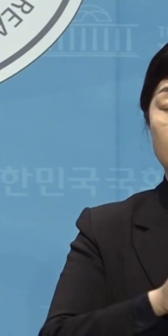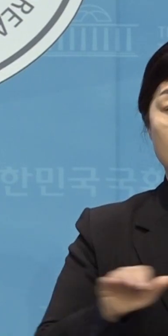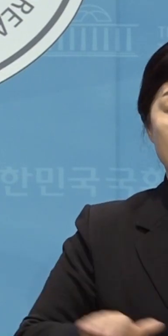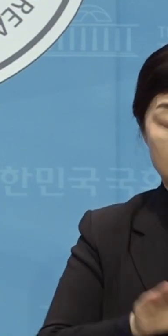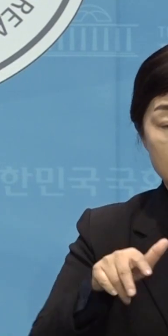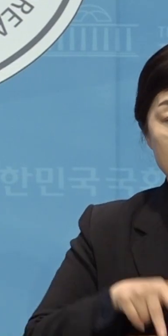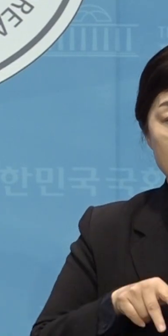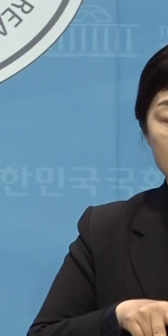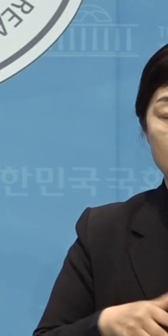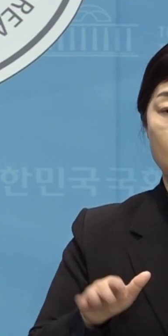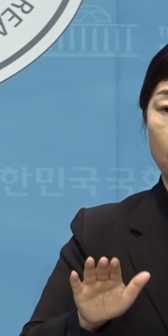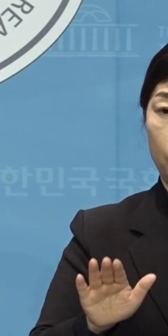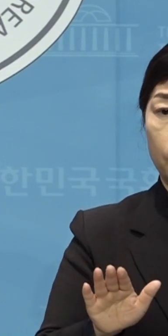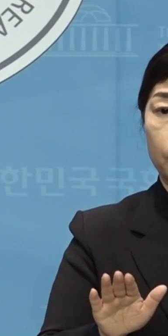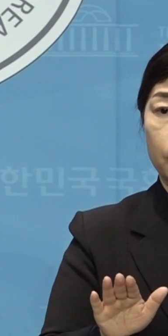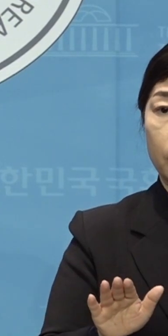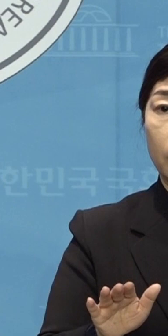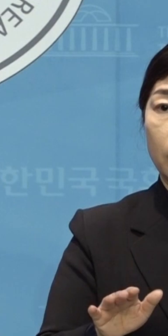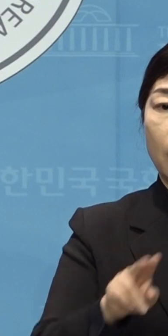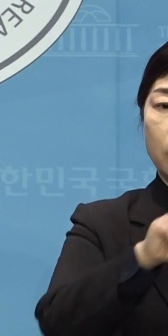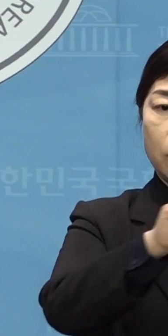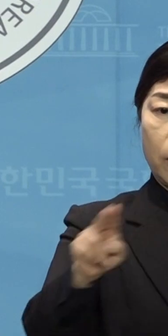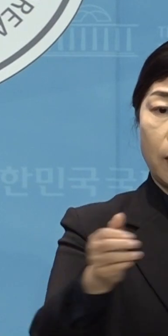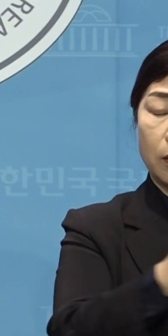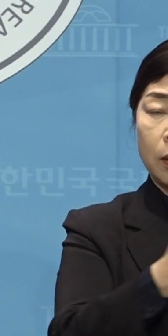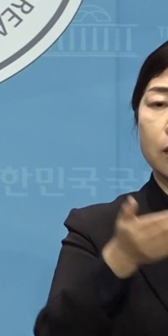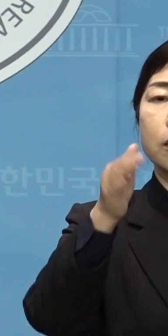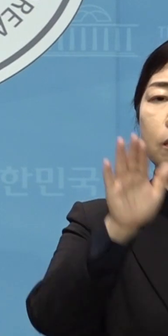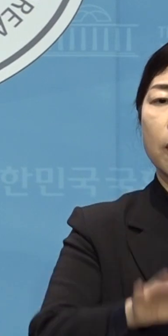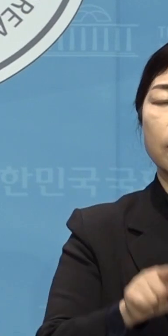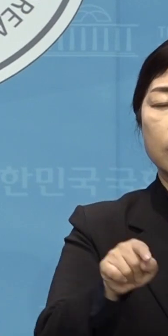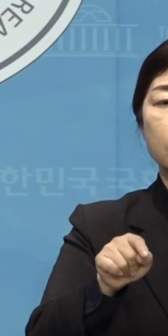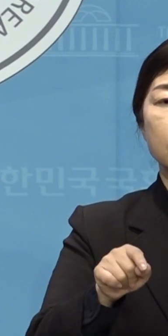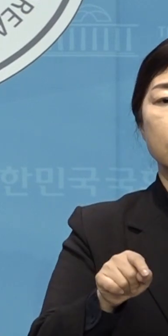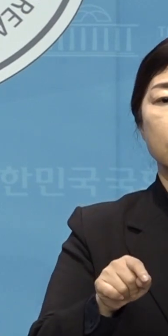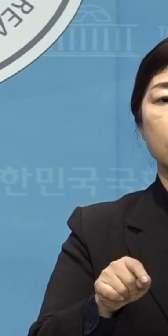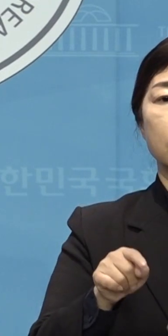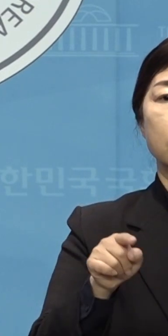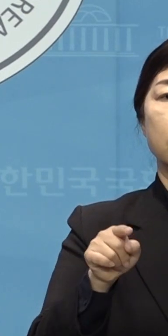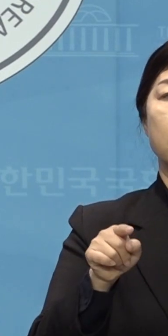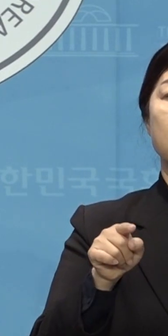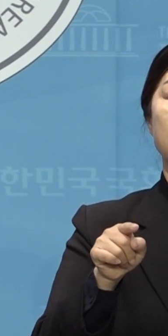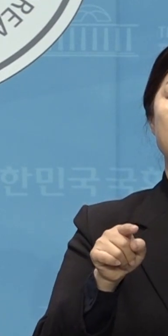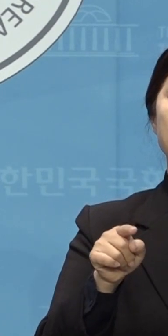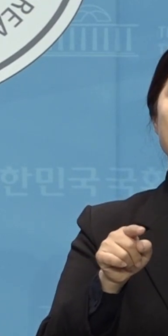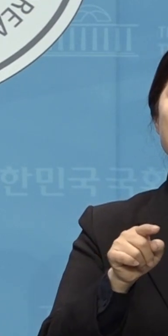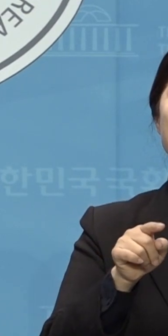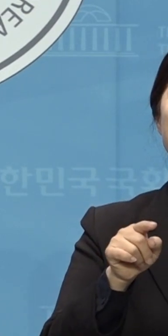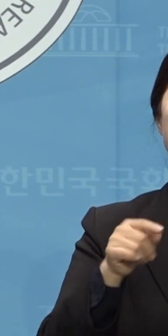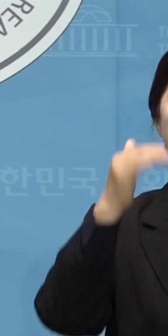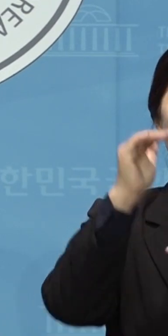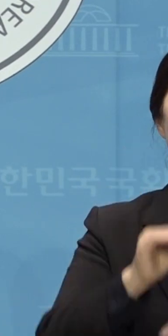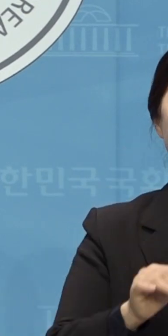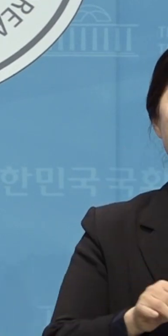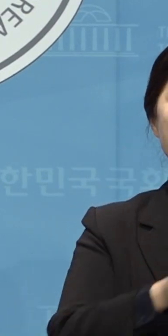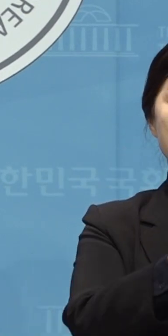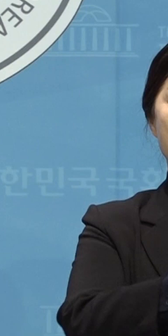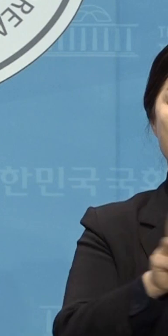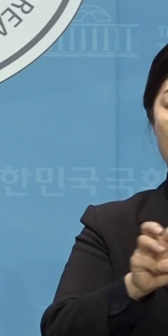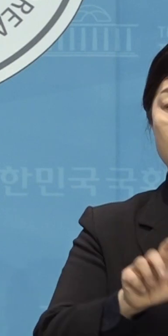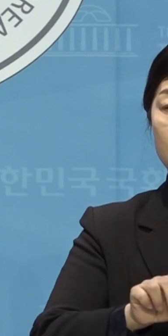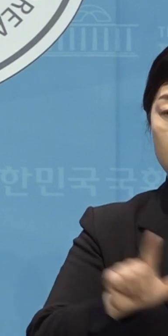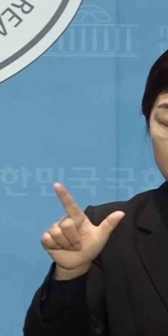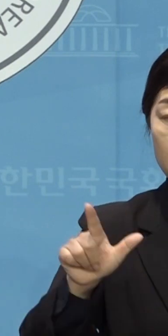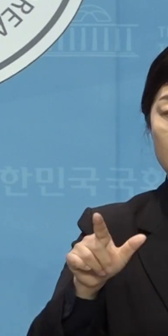저희들은 이번에 그 철회를 했지만 이미 원내대표님이 말씀하신 대로 11월 30일,